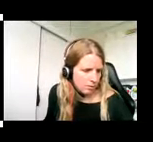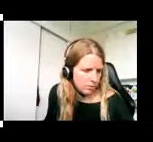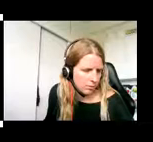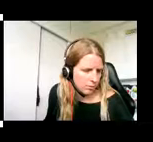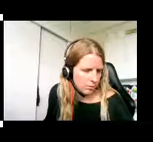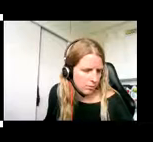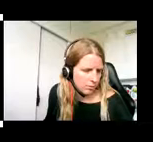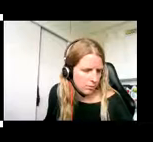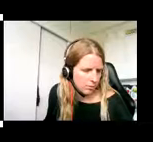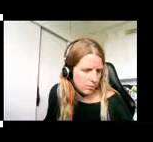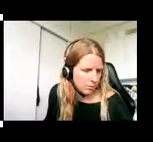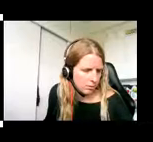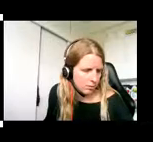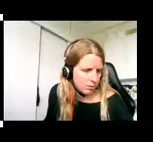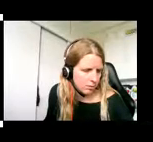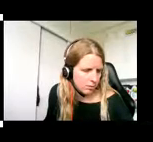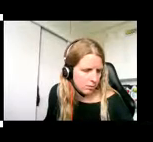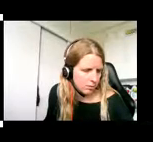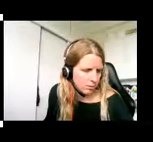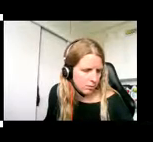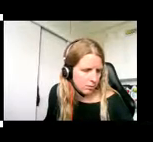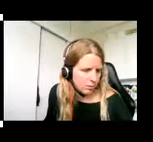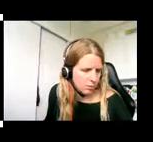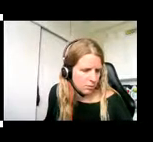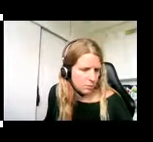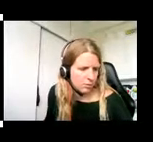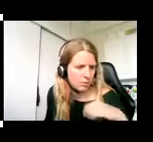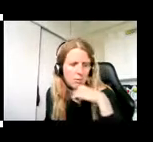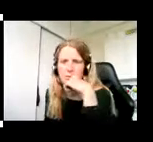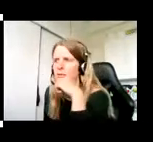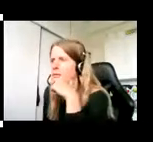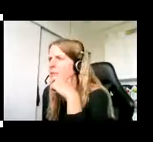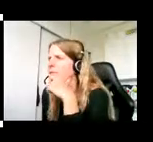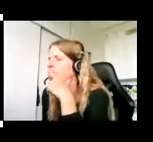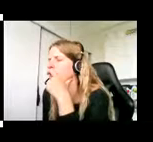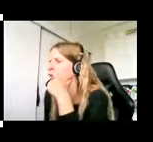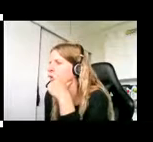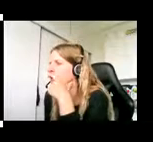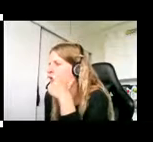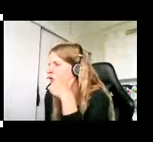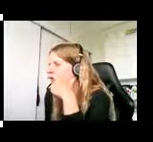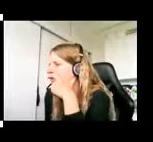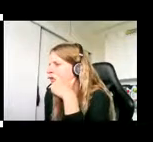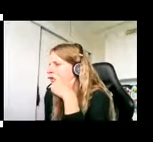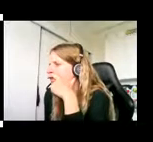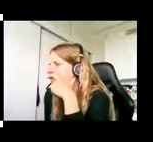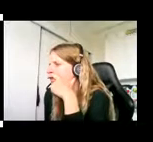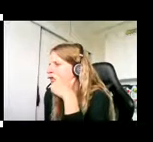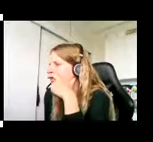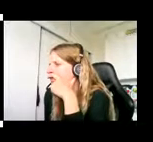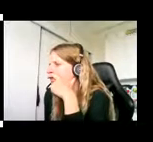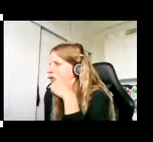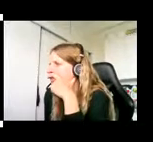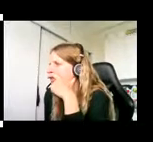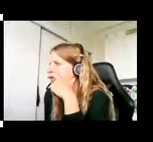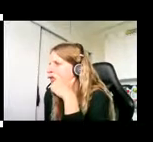voor goede medische fiches van de deelnemers en de animatoren. Er staan ook voorbeelden van wat er precies in die medische fiches staat, vind je ook op onze website